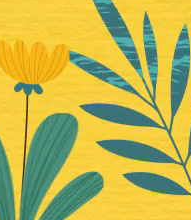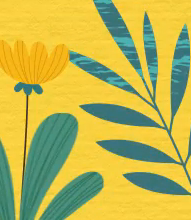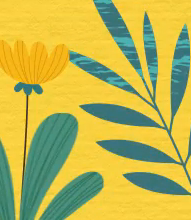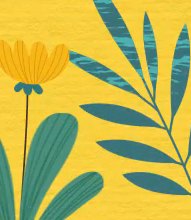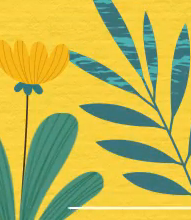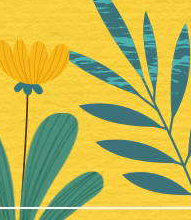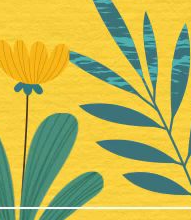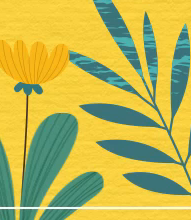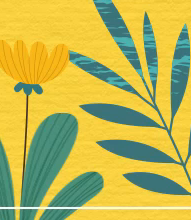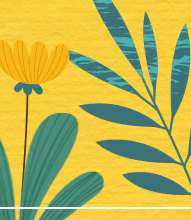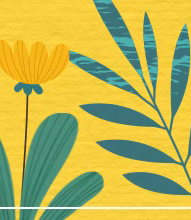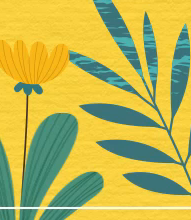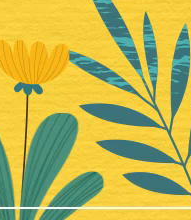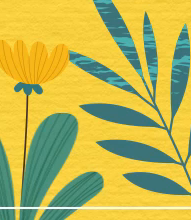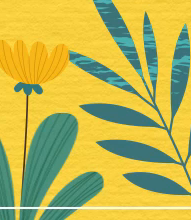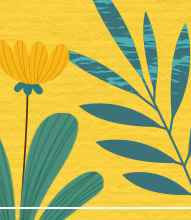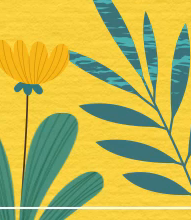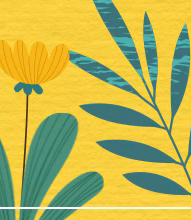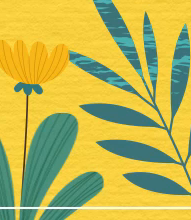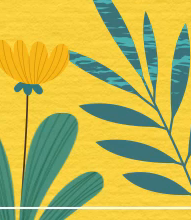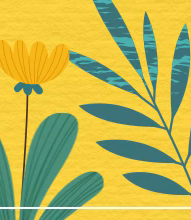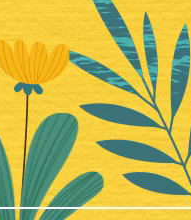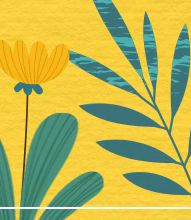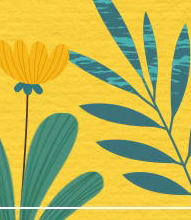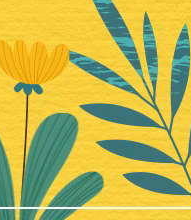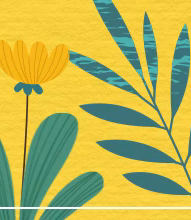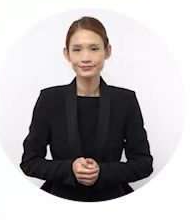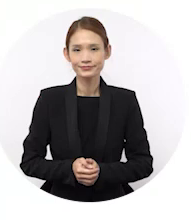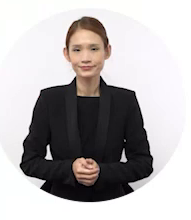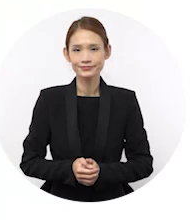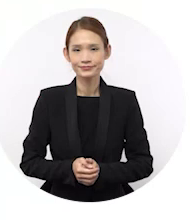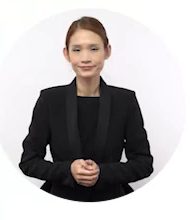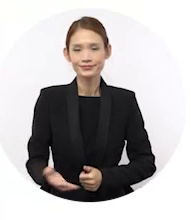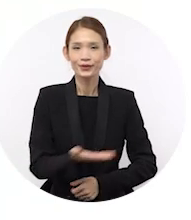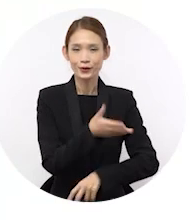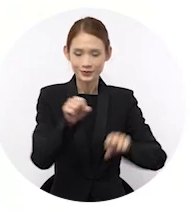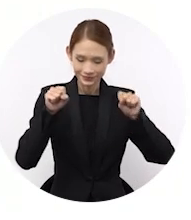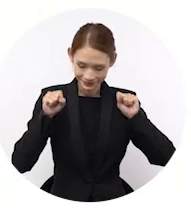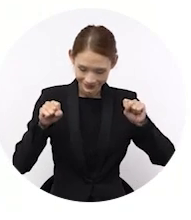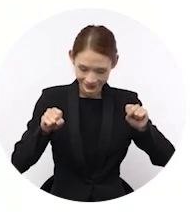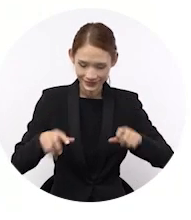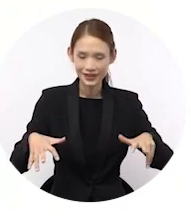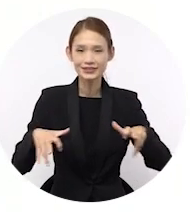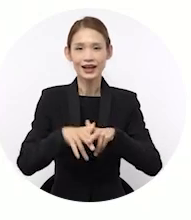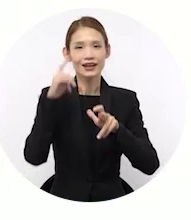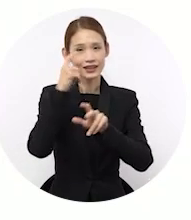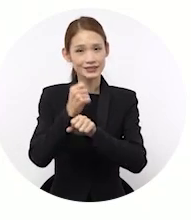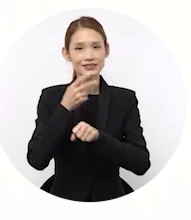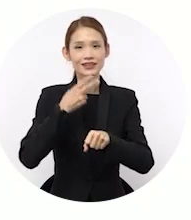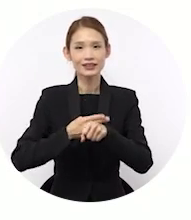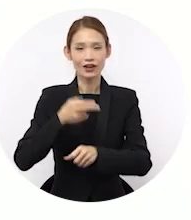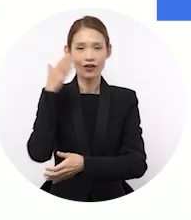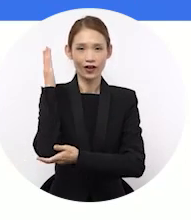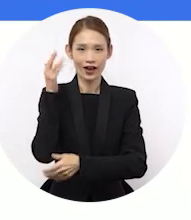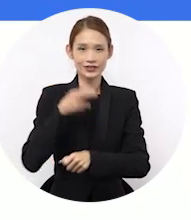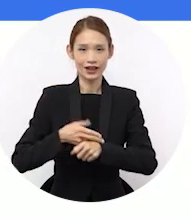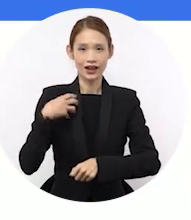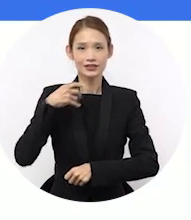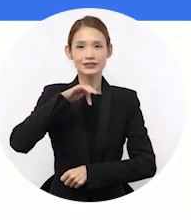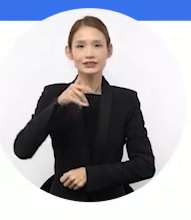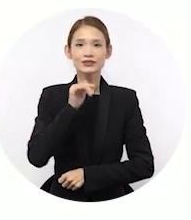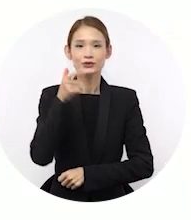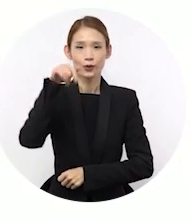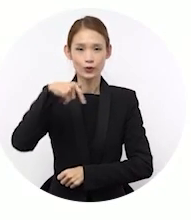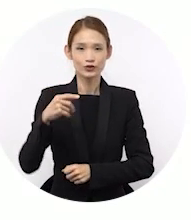제목, 장애는 빈칸이다. 느낌표. 네, 여러분 안녕하세요. 장애인식개선 강사